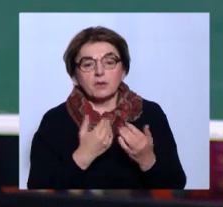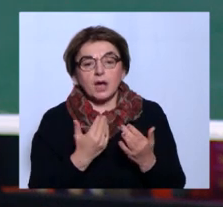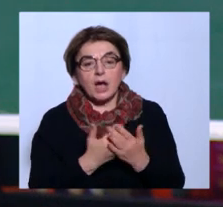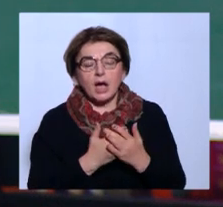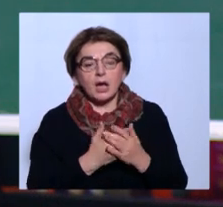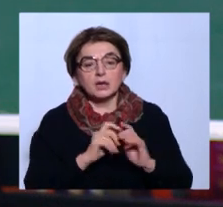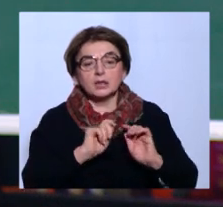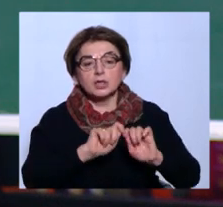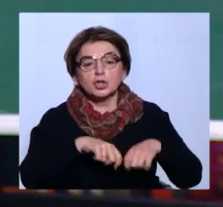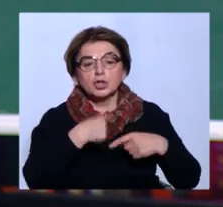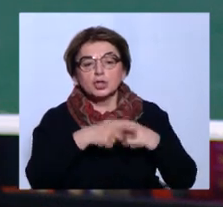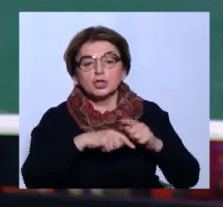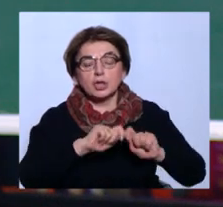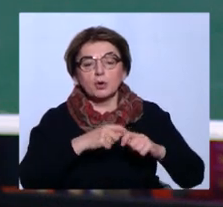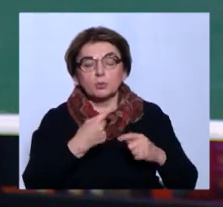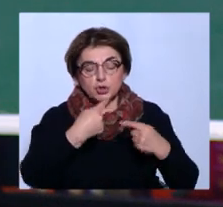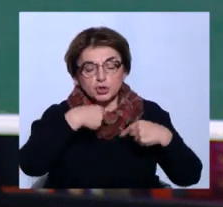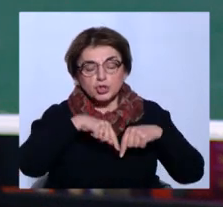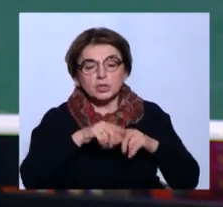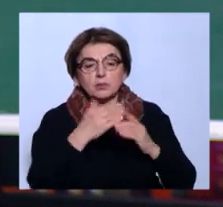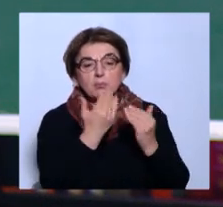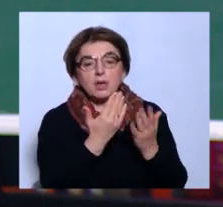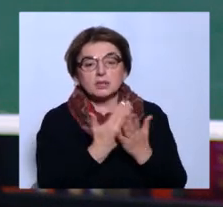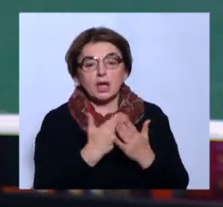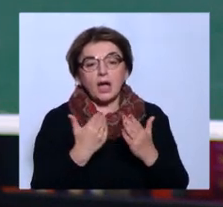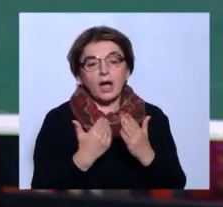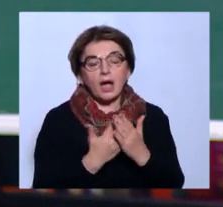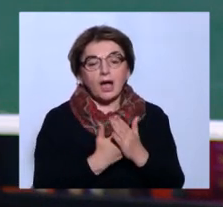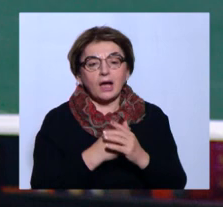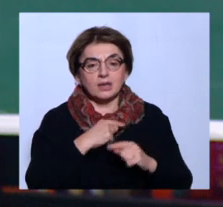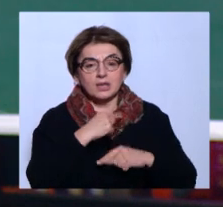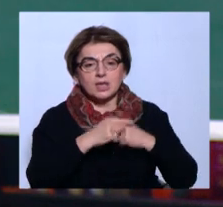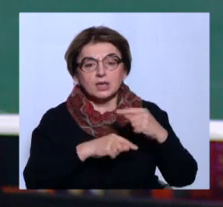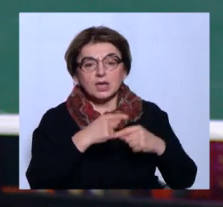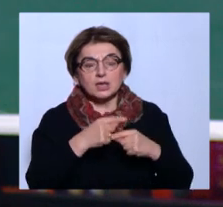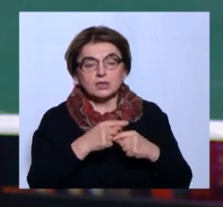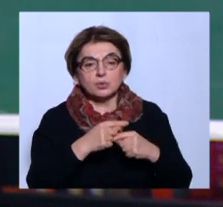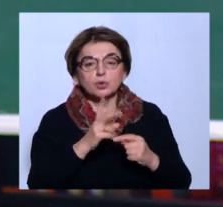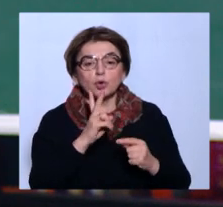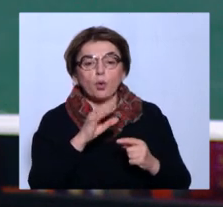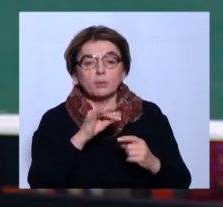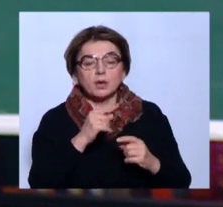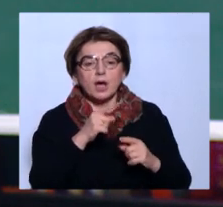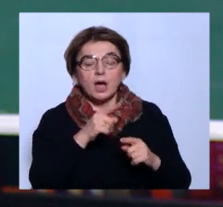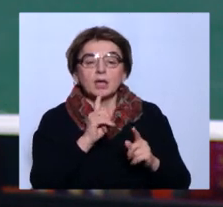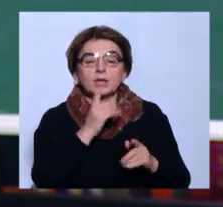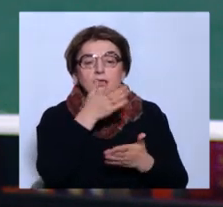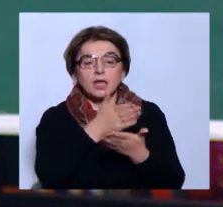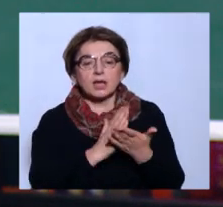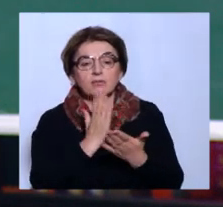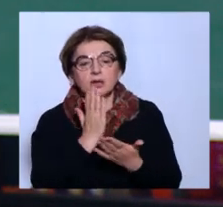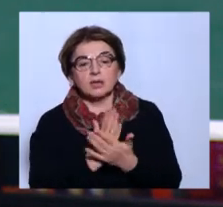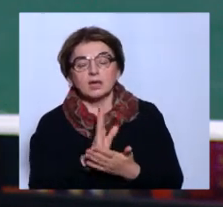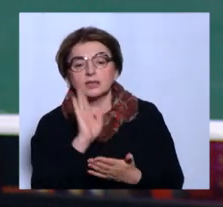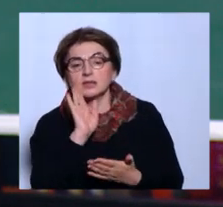აქვს აბსოლუტურად ახალი გენეტიკური კომბინაცია, ხო? ანუ აქ არის ნახევარი დედისეული გენეტიკა